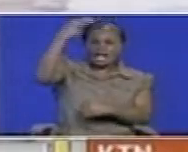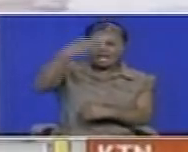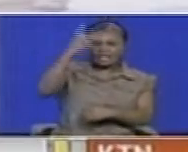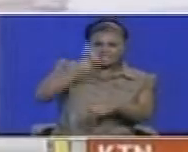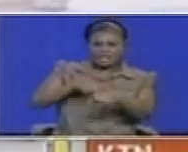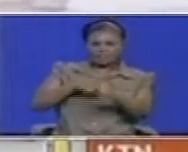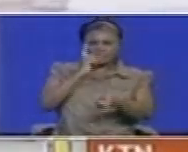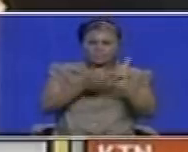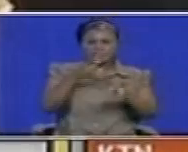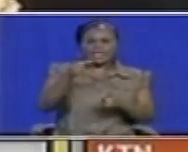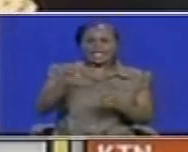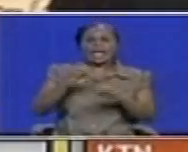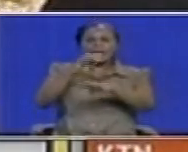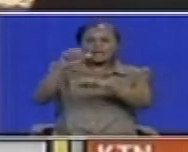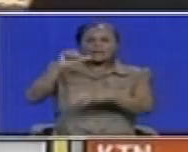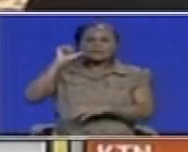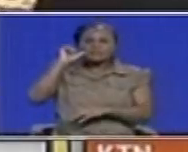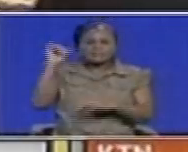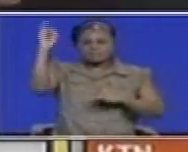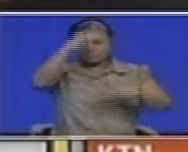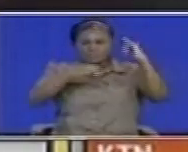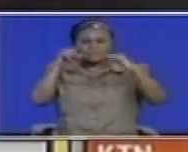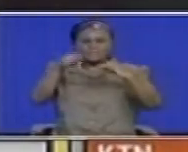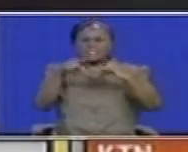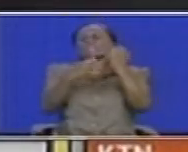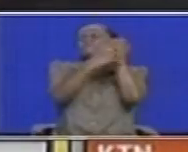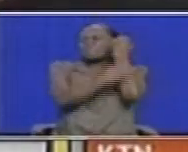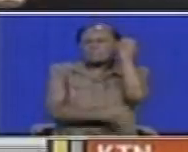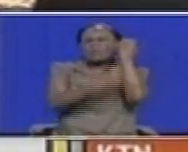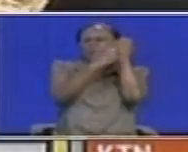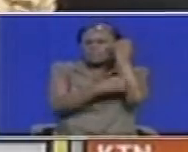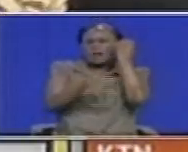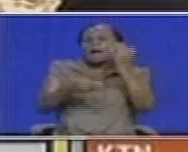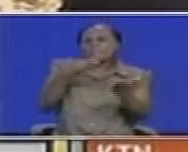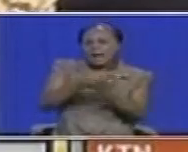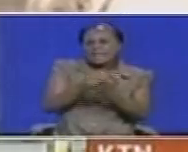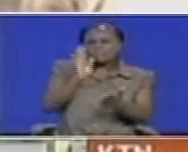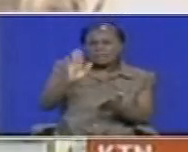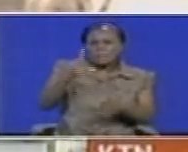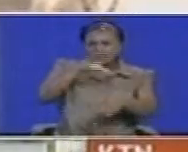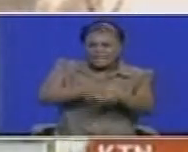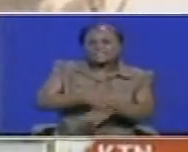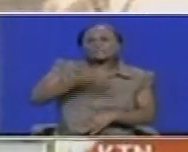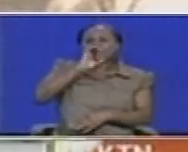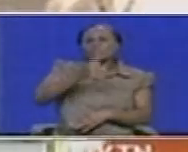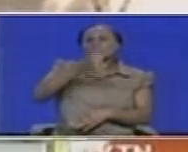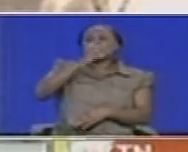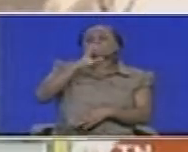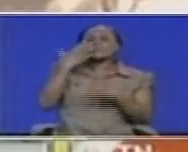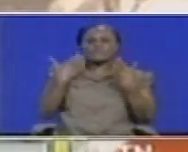huko ughaibuni, naye pia kilewa chakari na vipeni alivyopata kwenye mbio hizo.